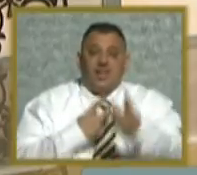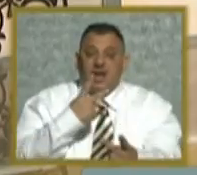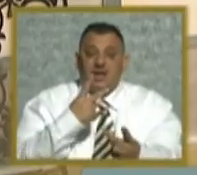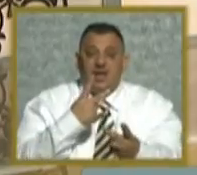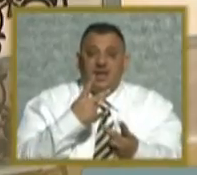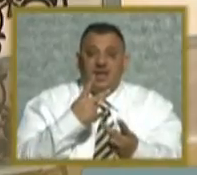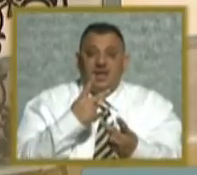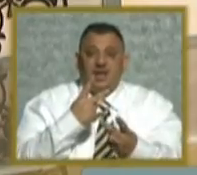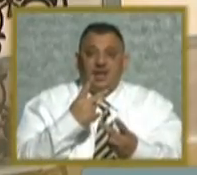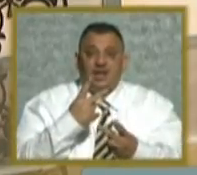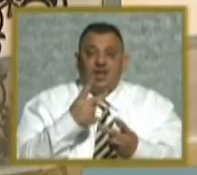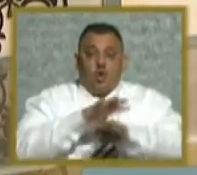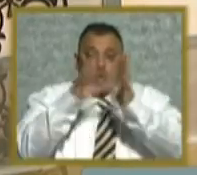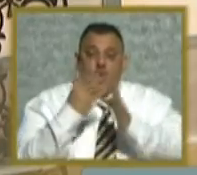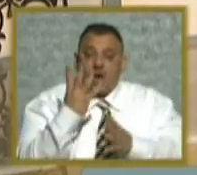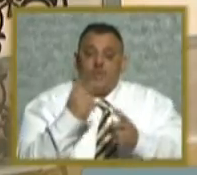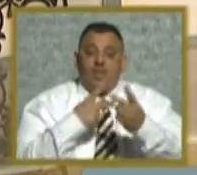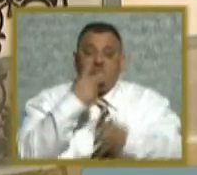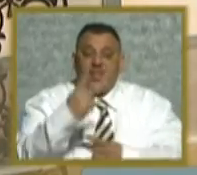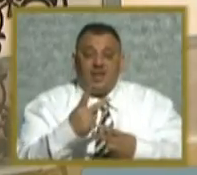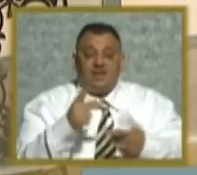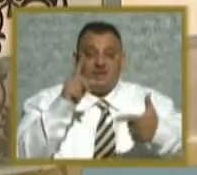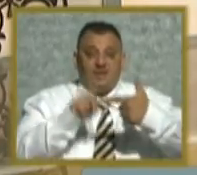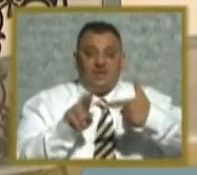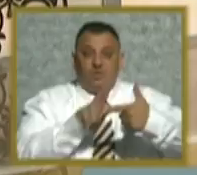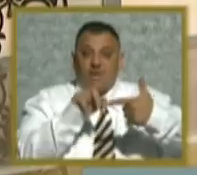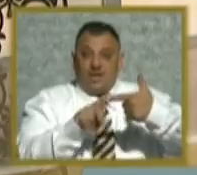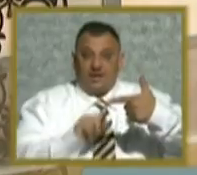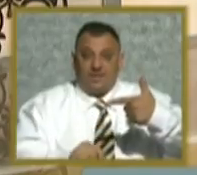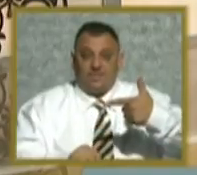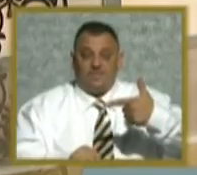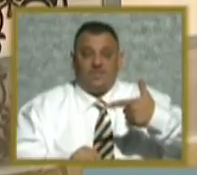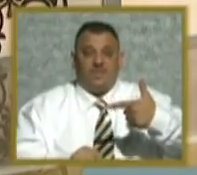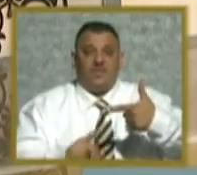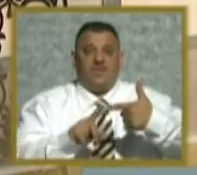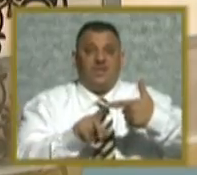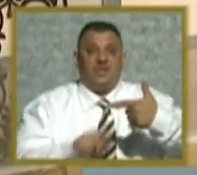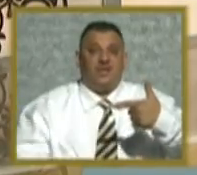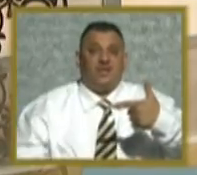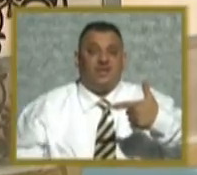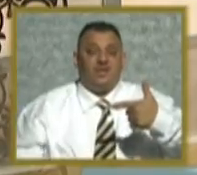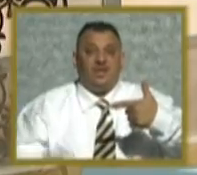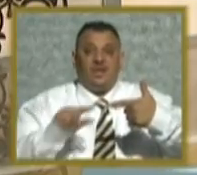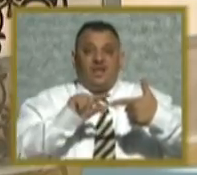ركعتين؟ طيب طيب، سؤال آخر. السؤال الآخر بالنسبة